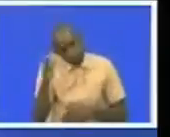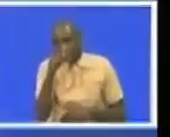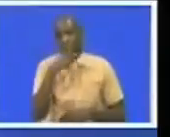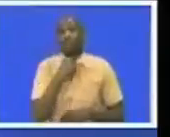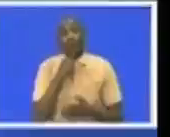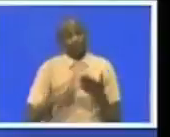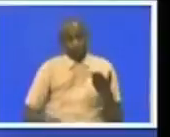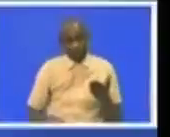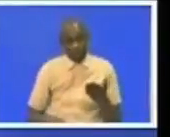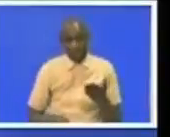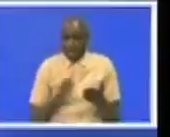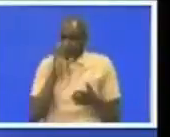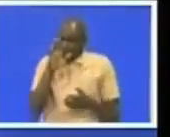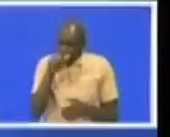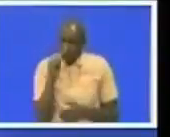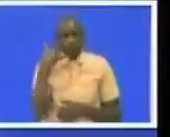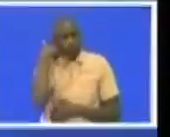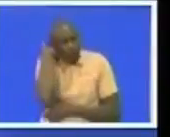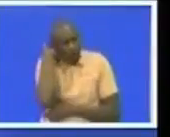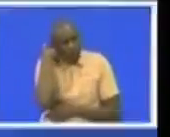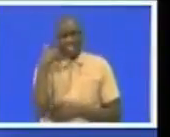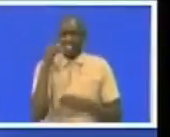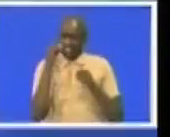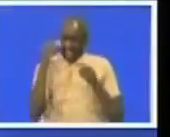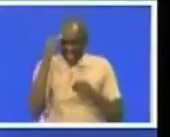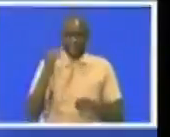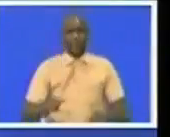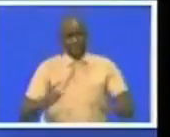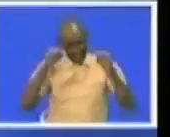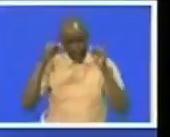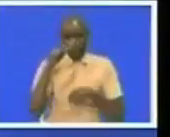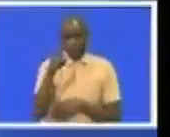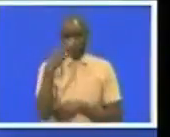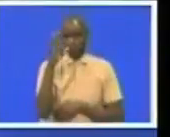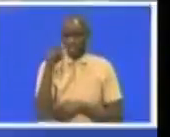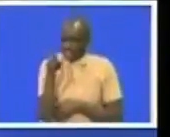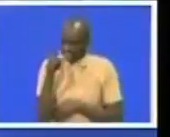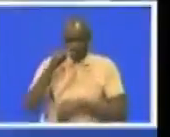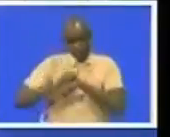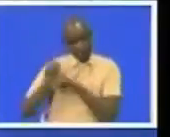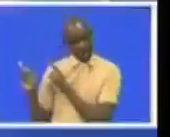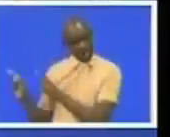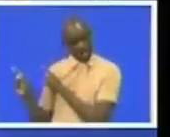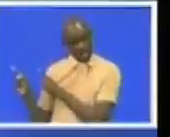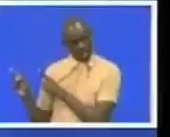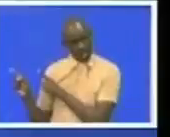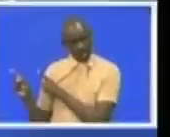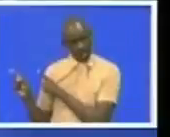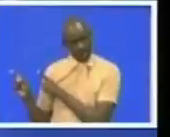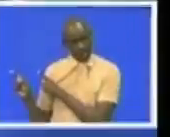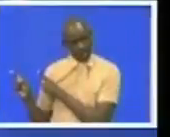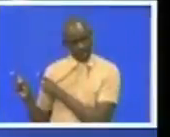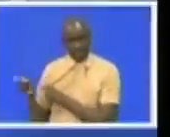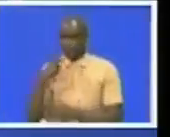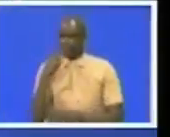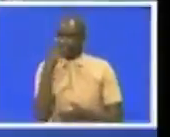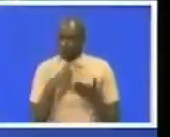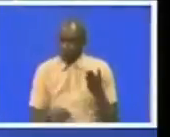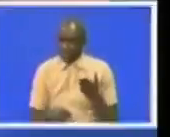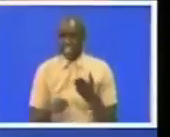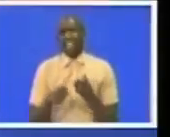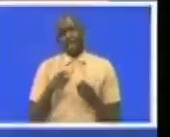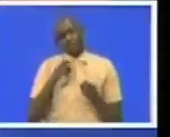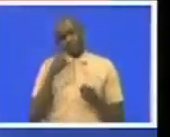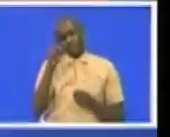anataka. Vile vile kupitia njia ya simu, mwalimu mkuu wa shule upili ya Fanaka mjini Narok, Onesmus Wanjohi, amedai kuwa